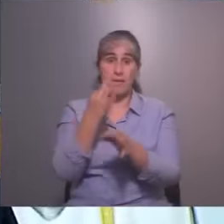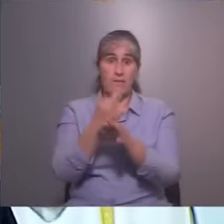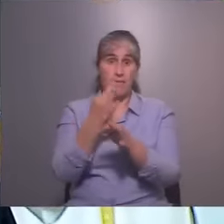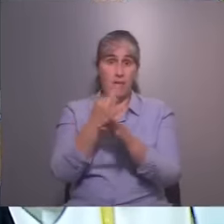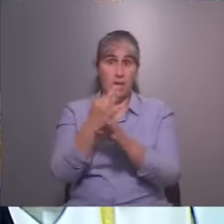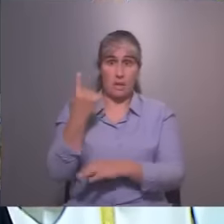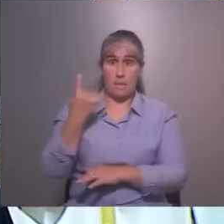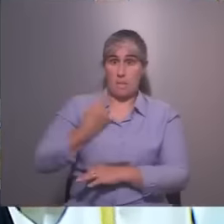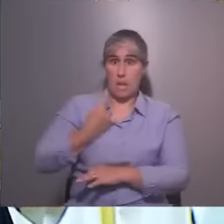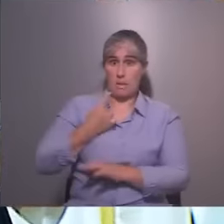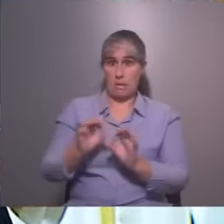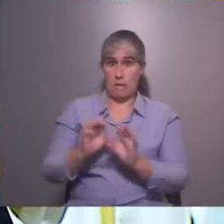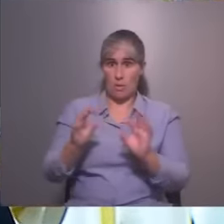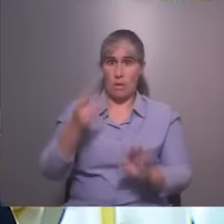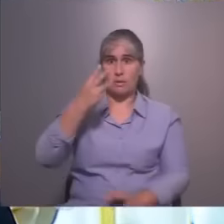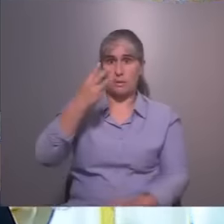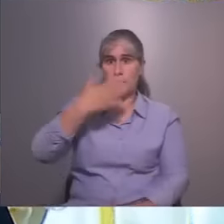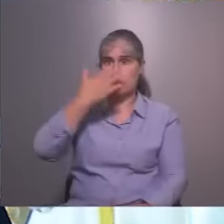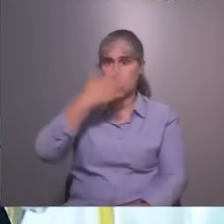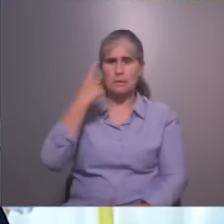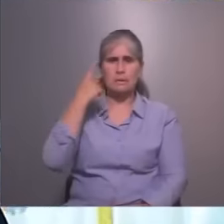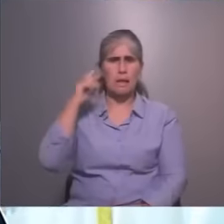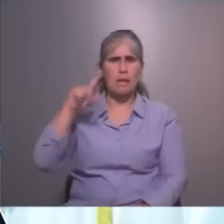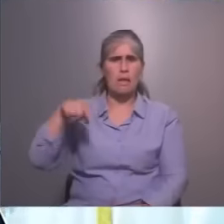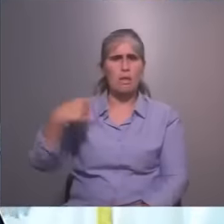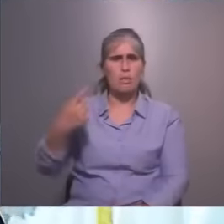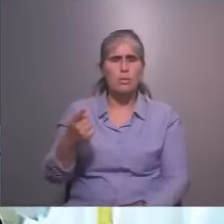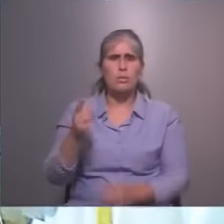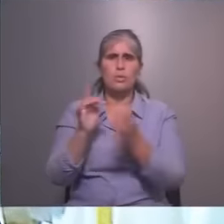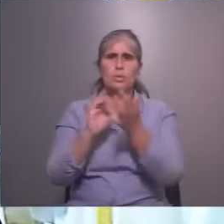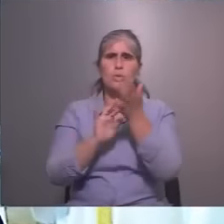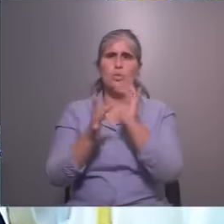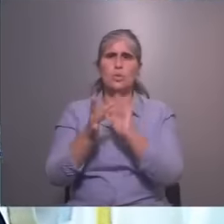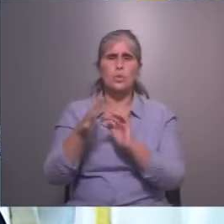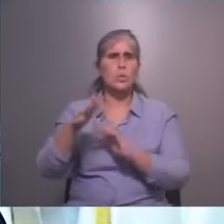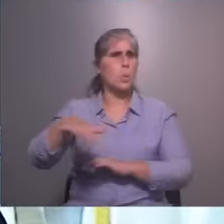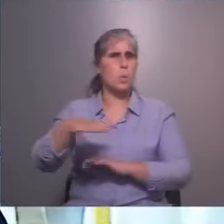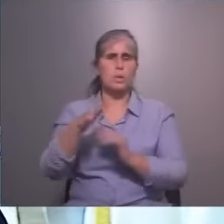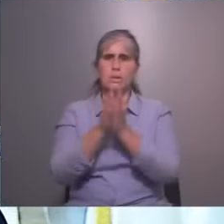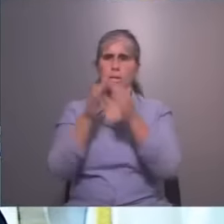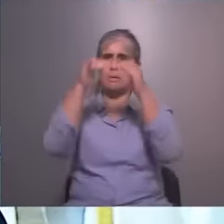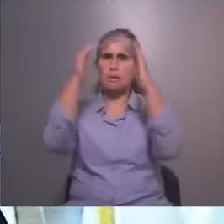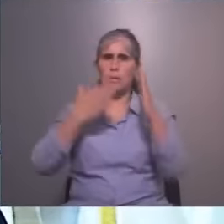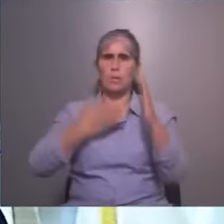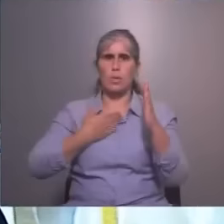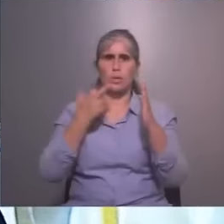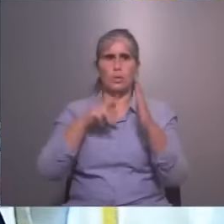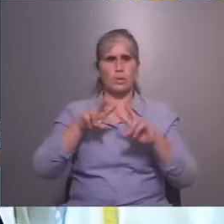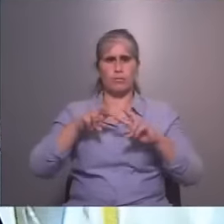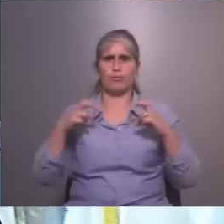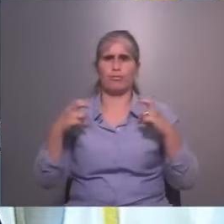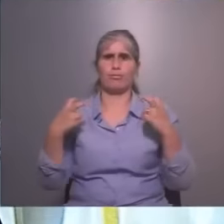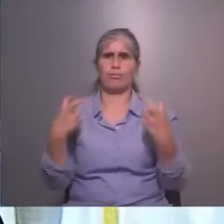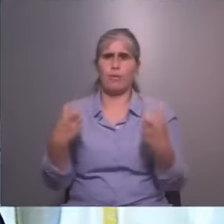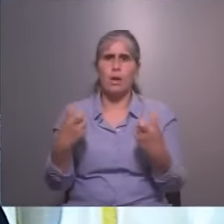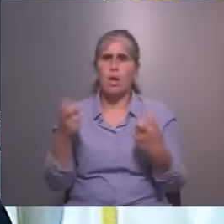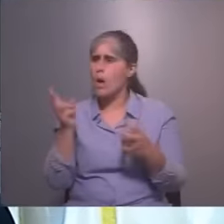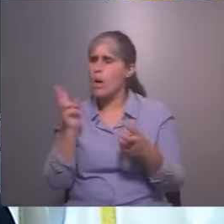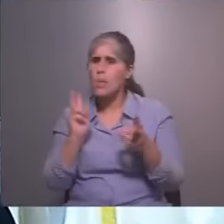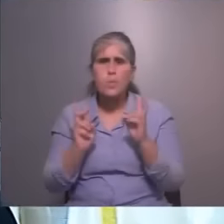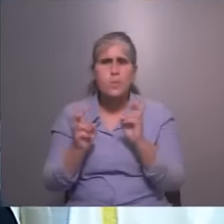tam zwyczajem świątecznym. Dopiero po trzech dniach odnaleźli go w świątyni, gdzie siedział